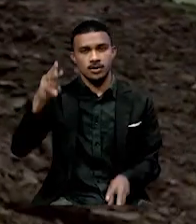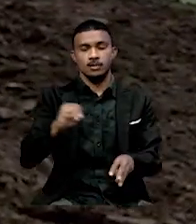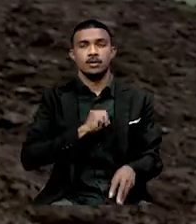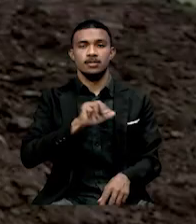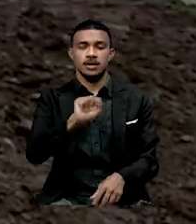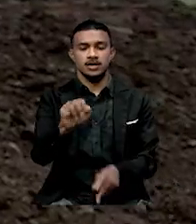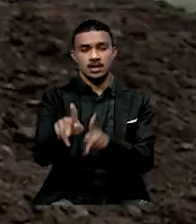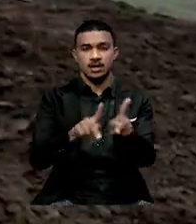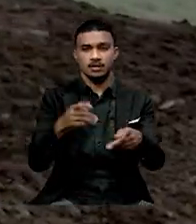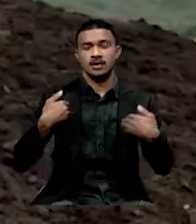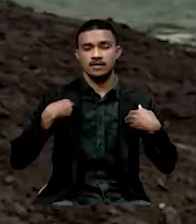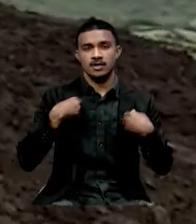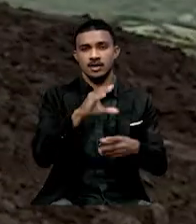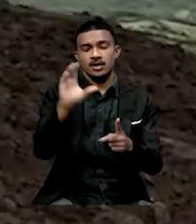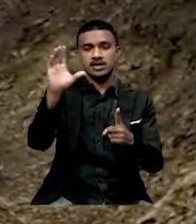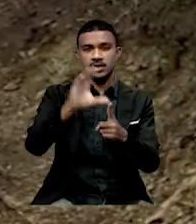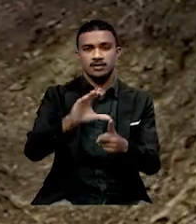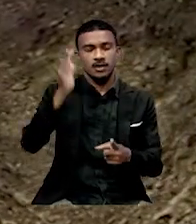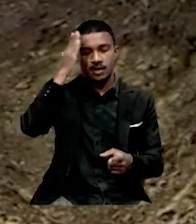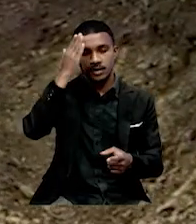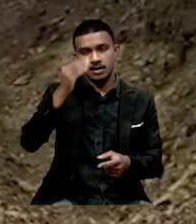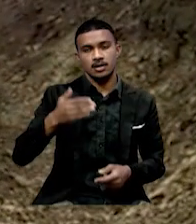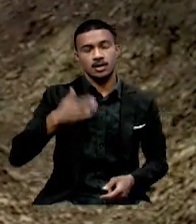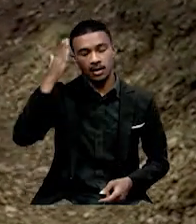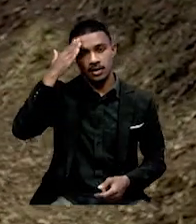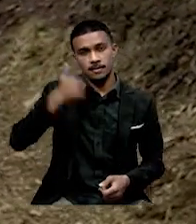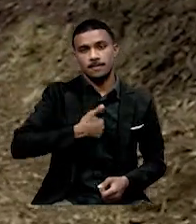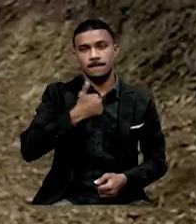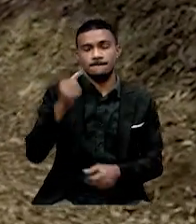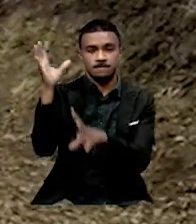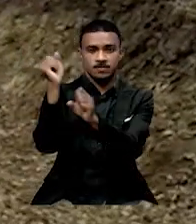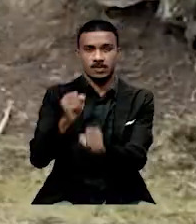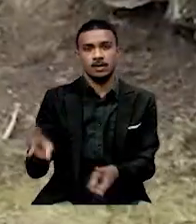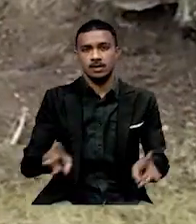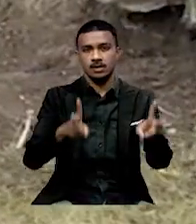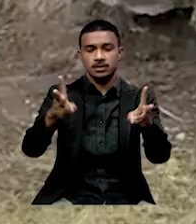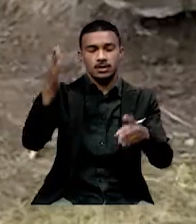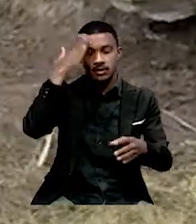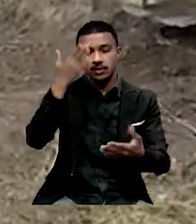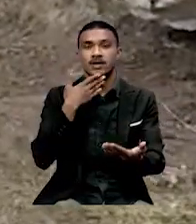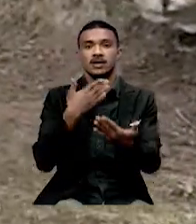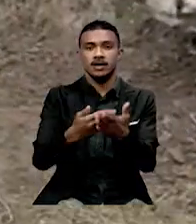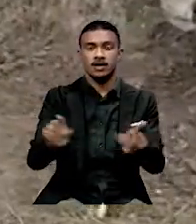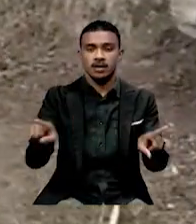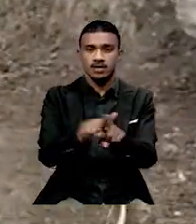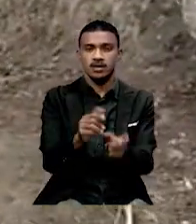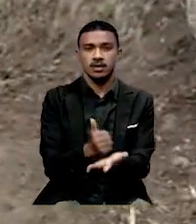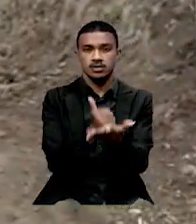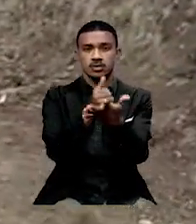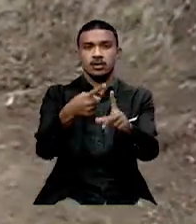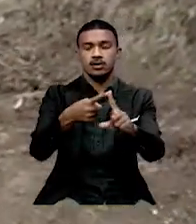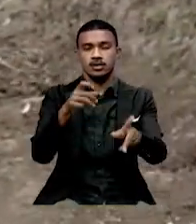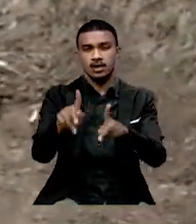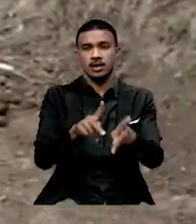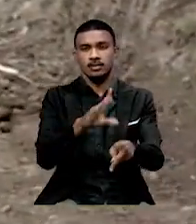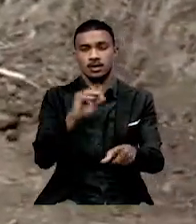autoridad lokal iha are refere rekunyese inisiativa ho dike estrada ni inisiativa diak nudar kontribusi saung ida husi komunidade ho